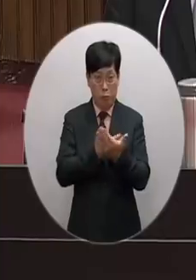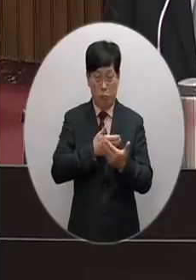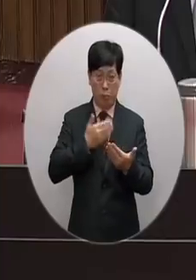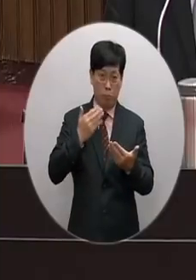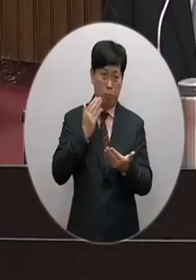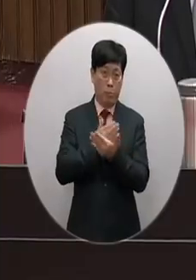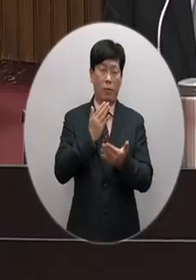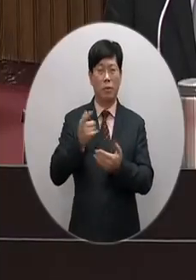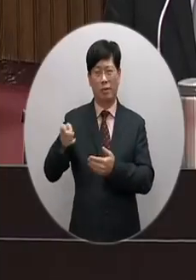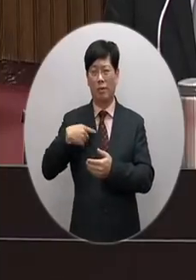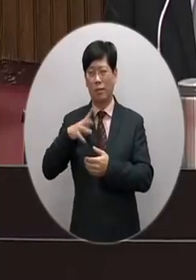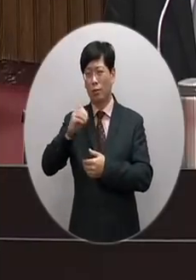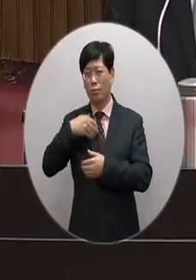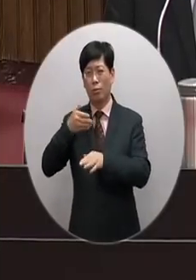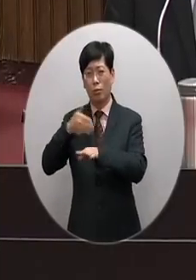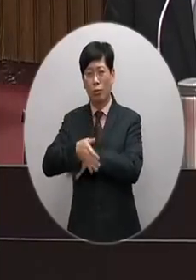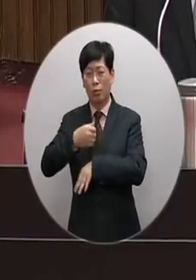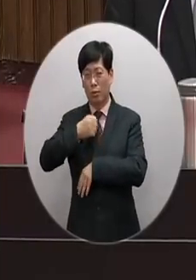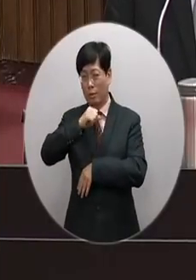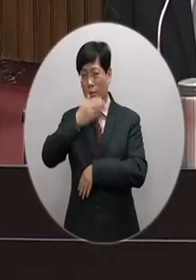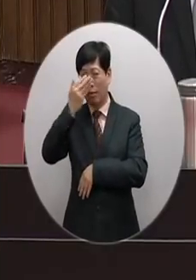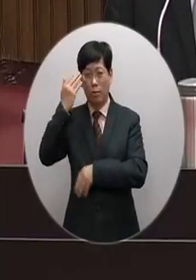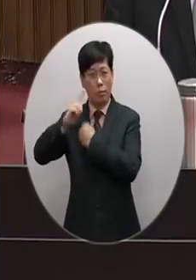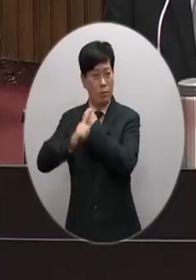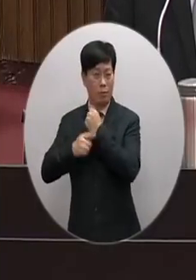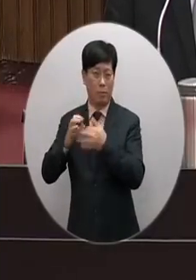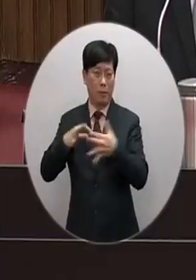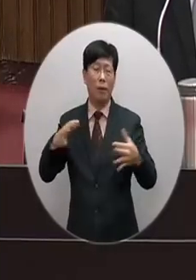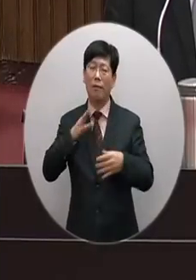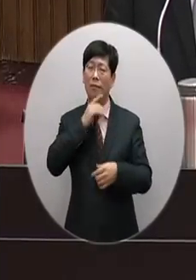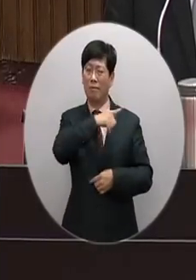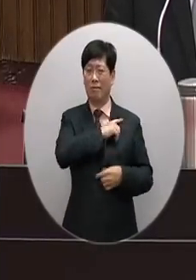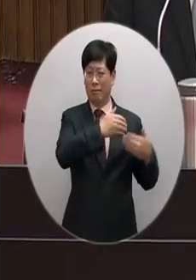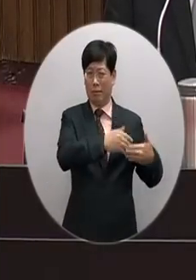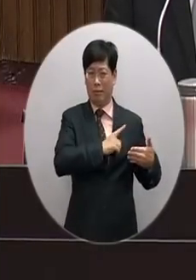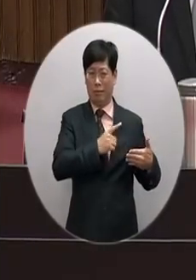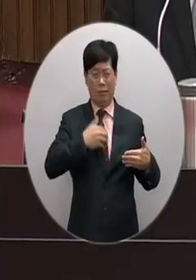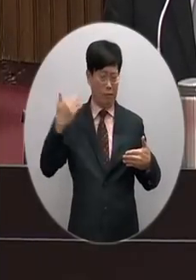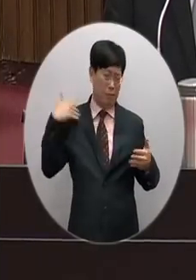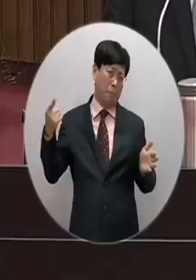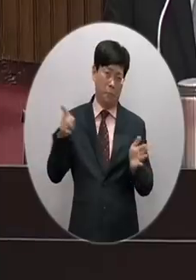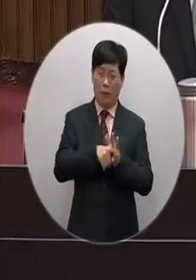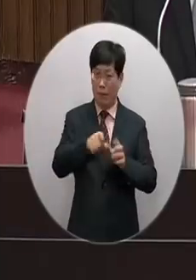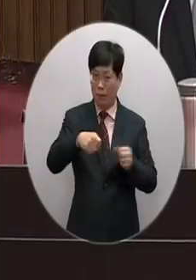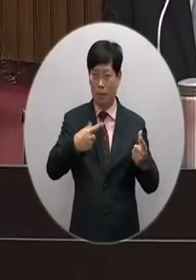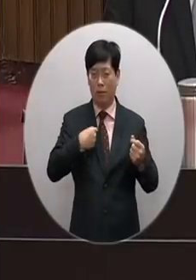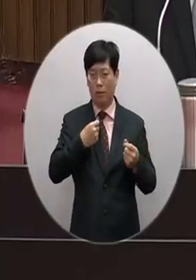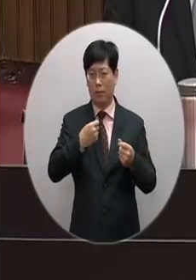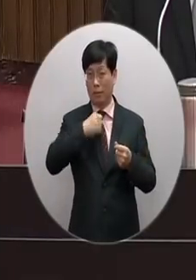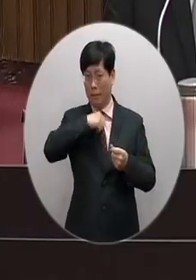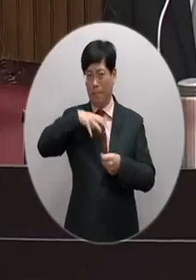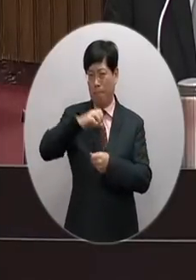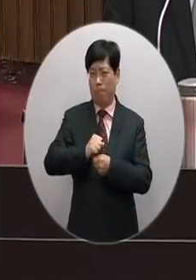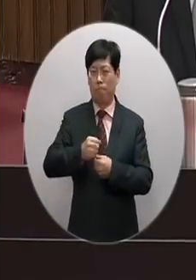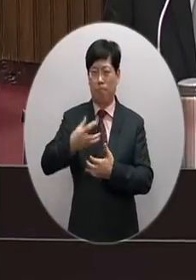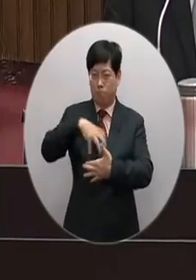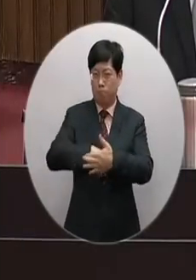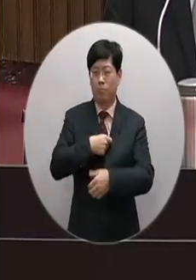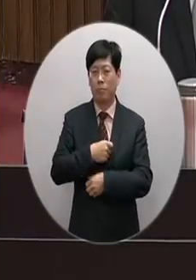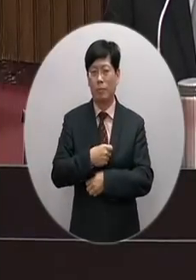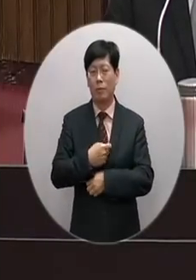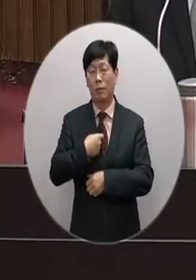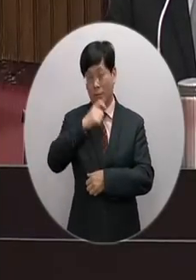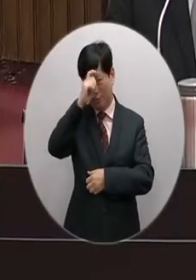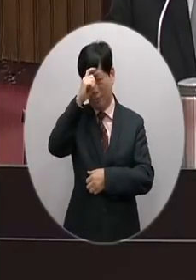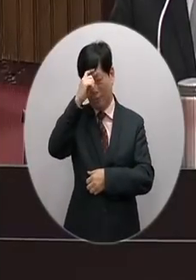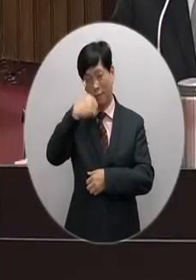过台立法没有关系啦。这是中国一贯的国策嘛，他们就是要并吞台湾嘛。那我也希望